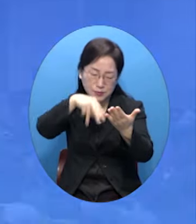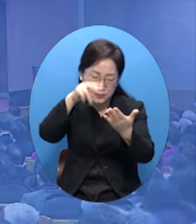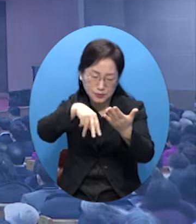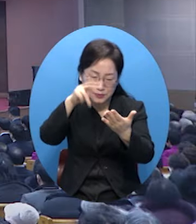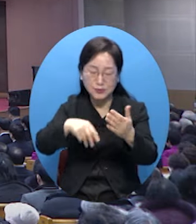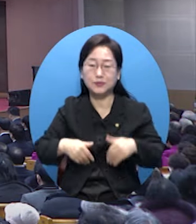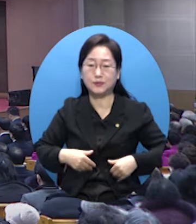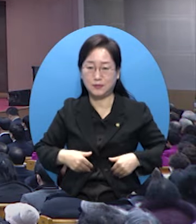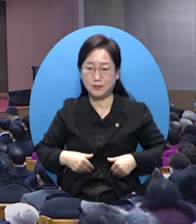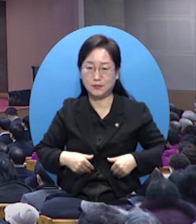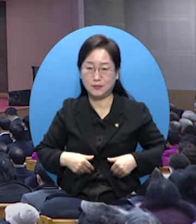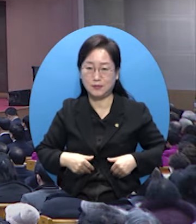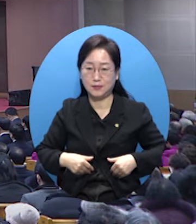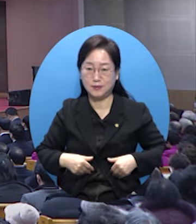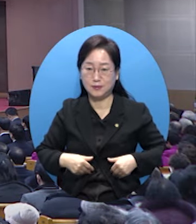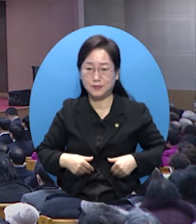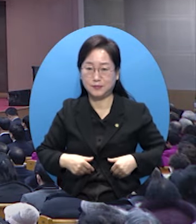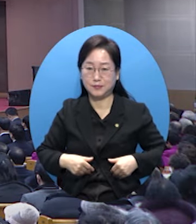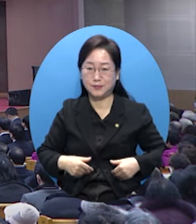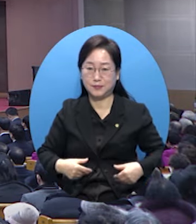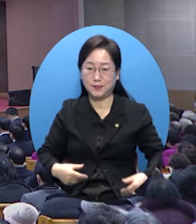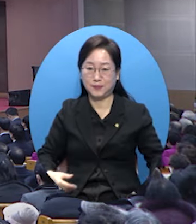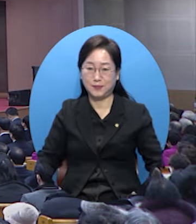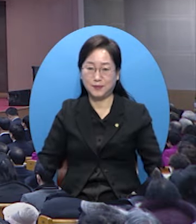것입니다. 그래서